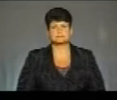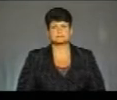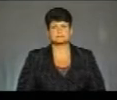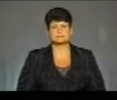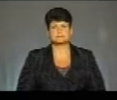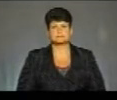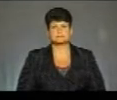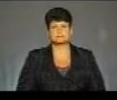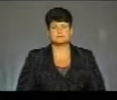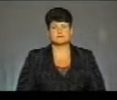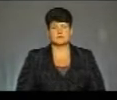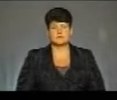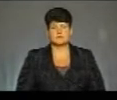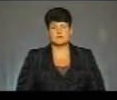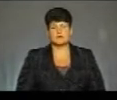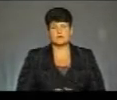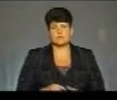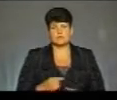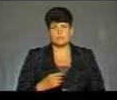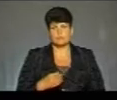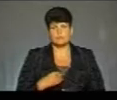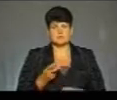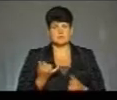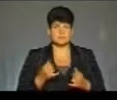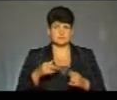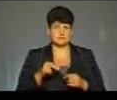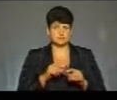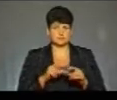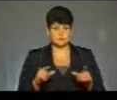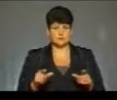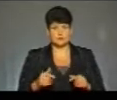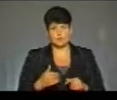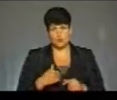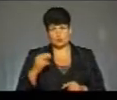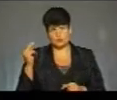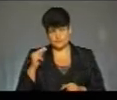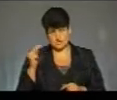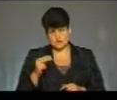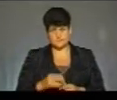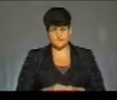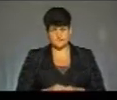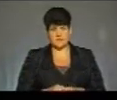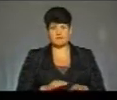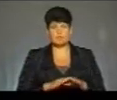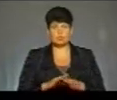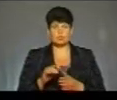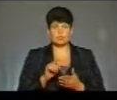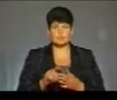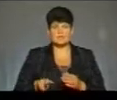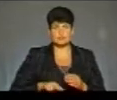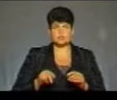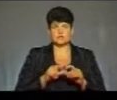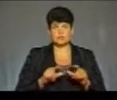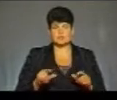У мене є зустріч з мамою, пішла до школи. Я хочу читати. Виконує обов'язки директора школи